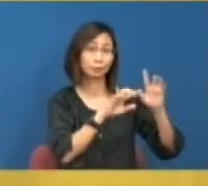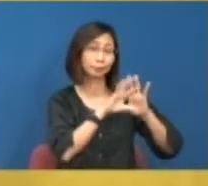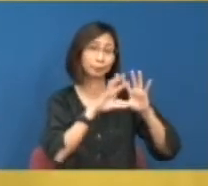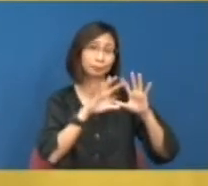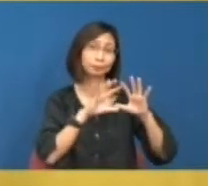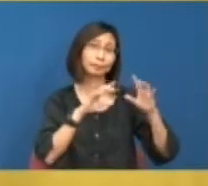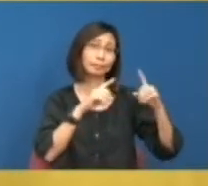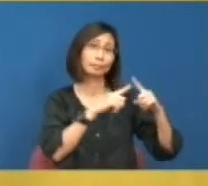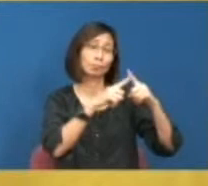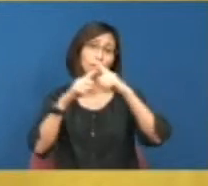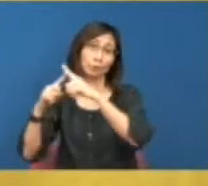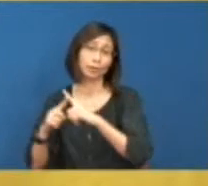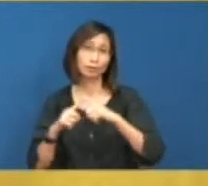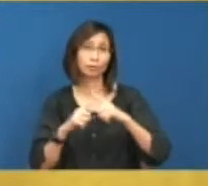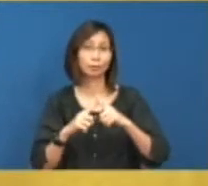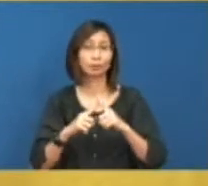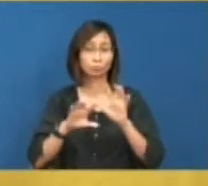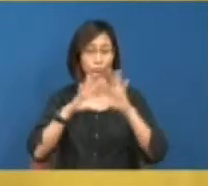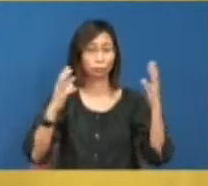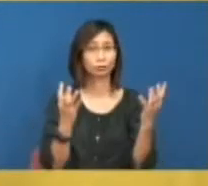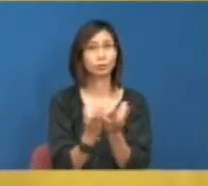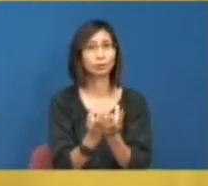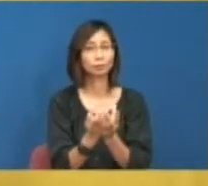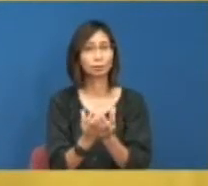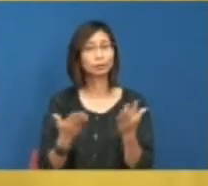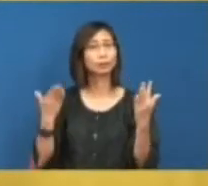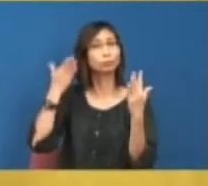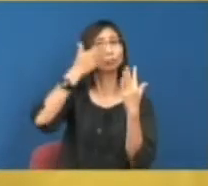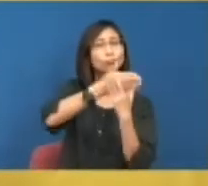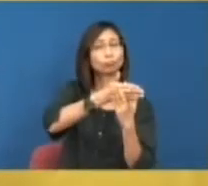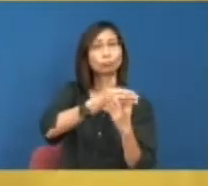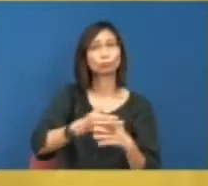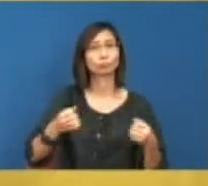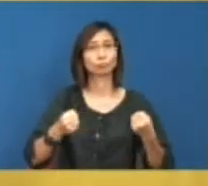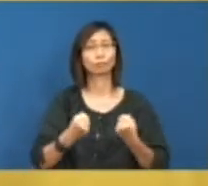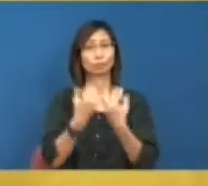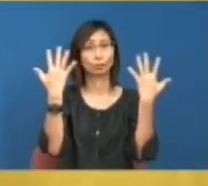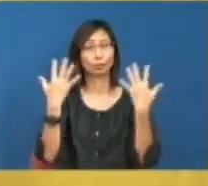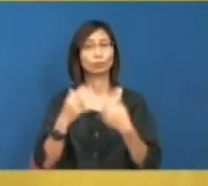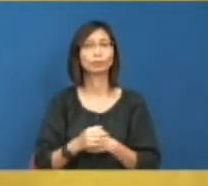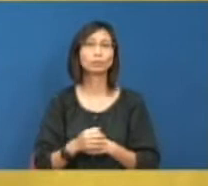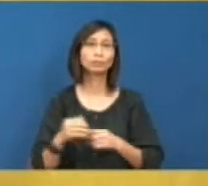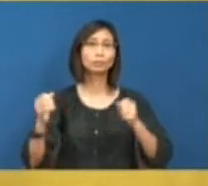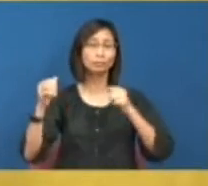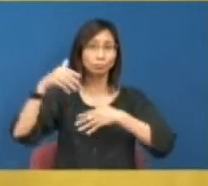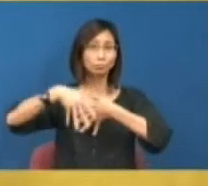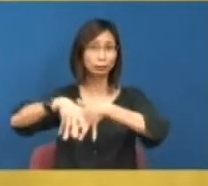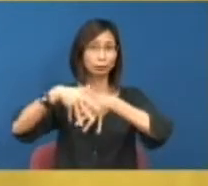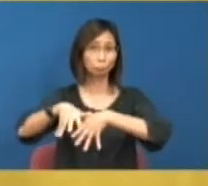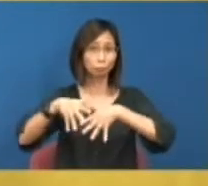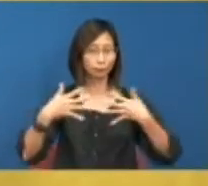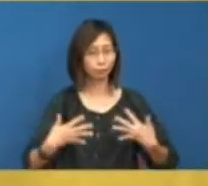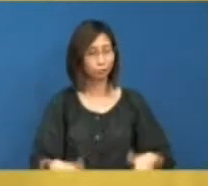應該係主動發起一啲所謂遊行後嘅繼續抗爭活動咧？譬如靜坐絕食